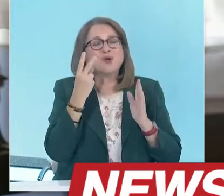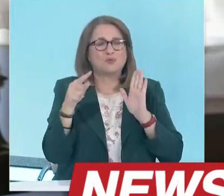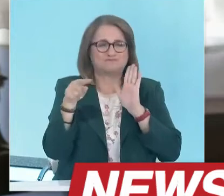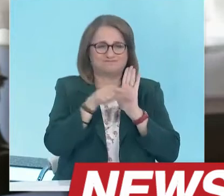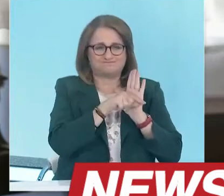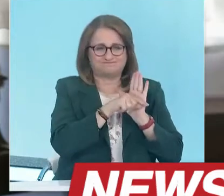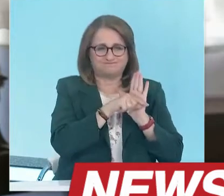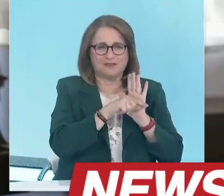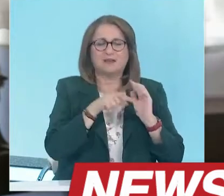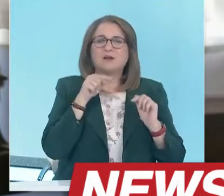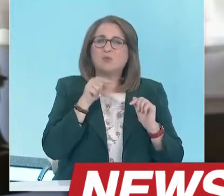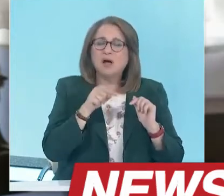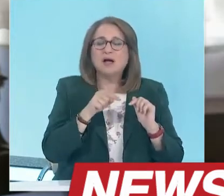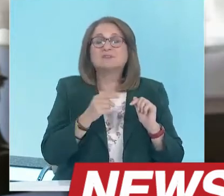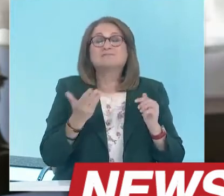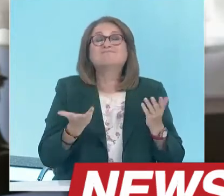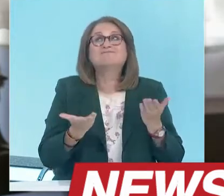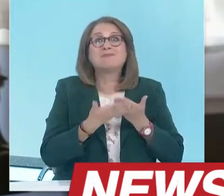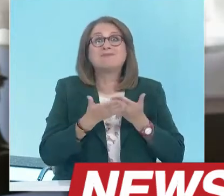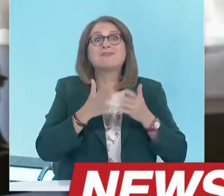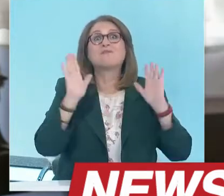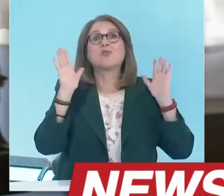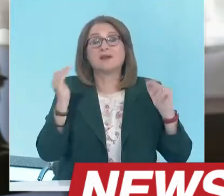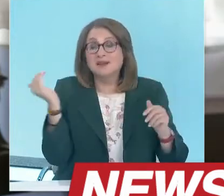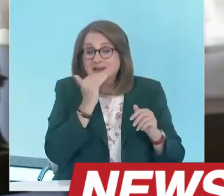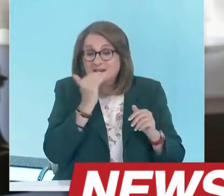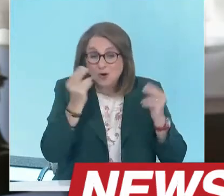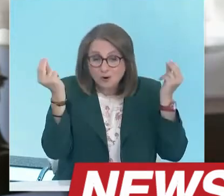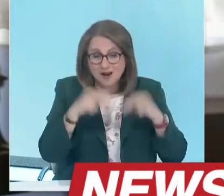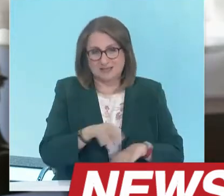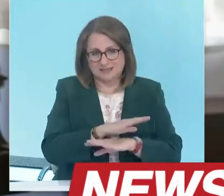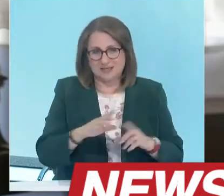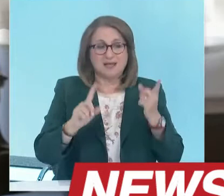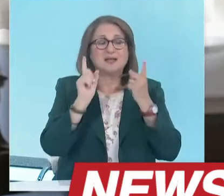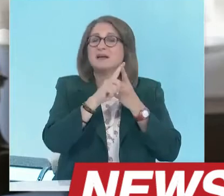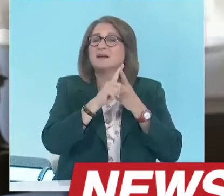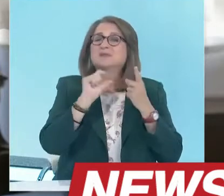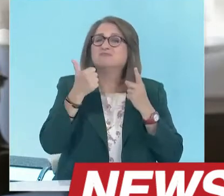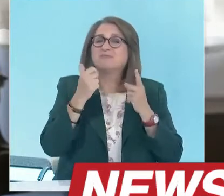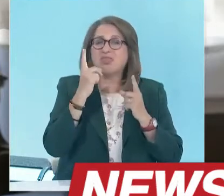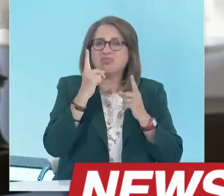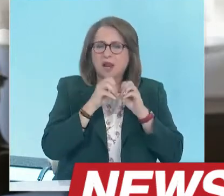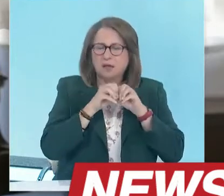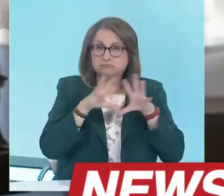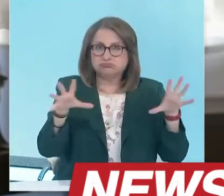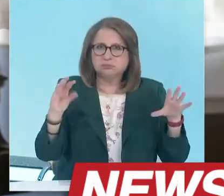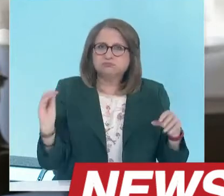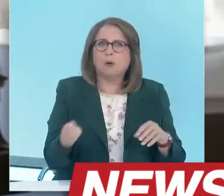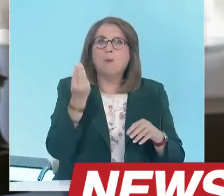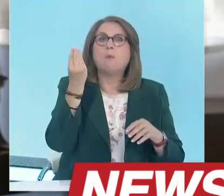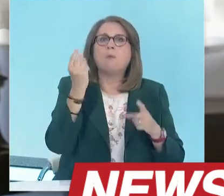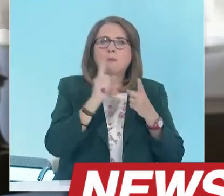οριστική έξοδό μας από τη δοκιμασία. Η εμφάνιση της επιθετικής μετάλλαξης δέλτα του κορονοϊού και ένα ποσοστό